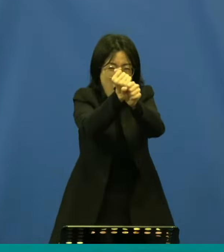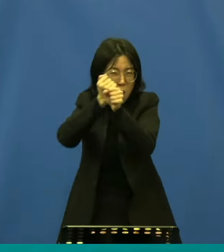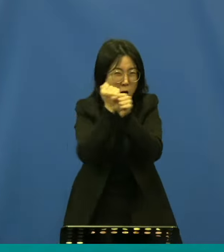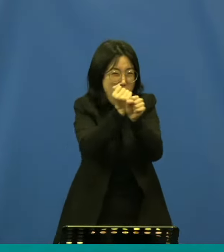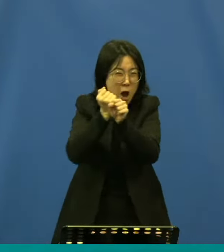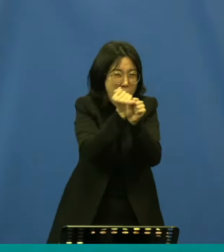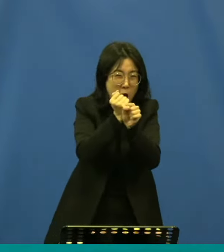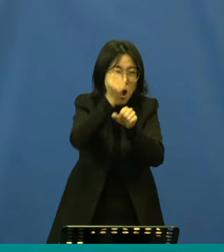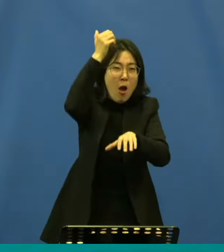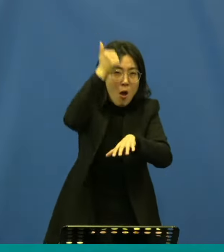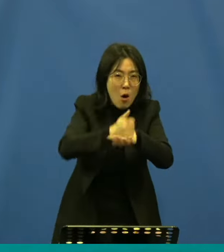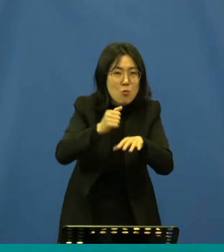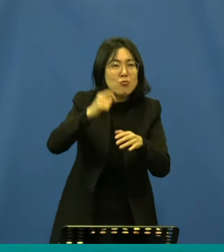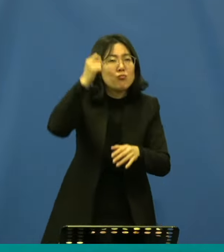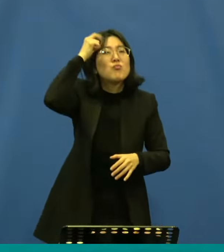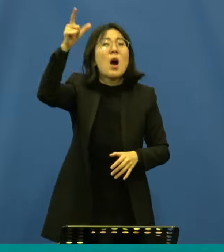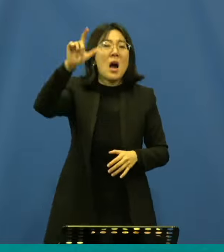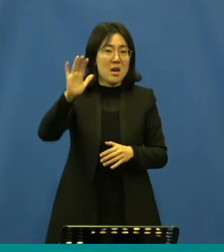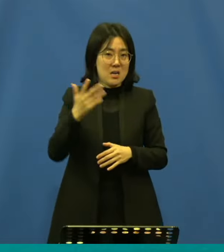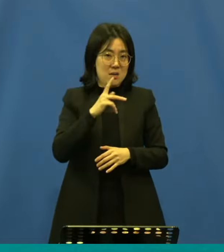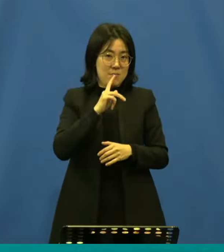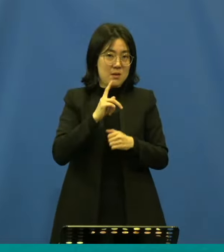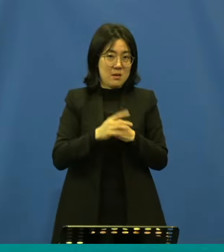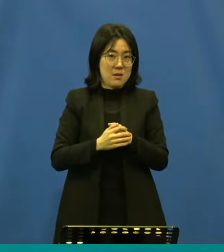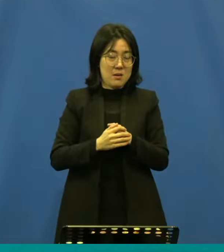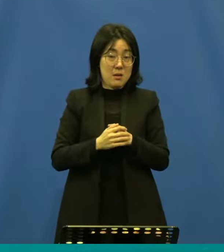긍정적으로 성화시켜서 노벨상이라는 것을 만들어요.